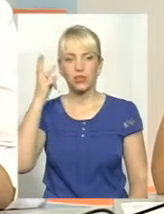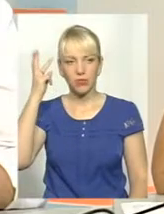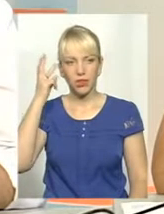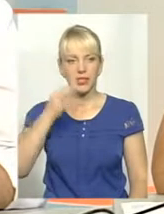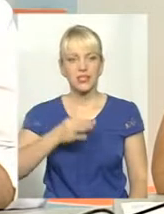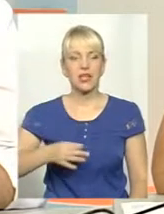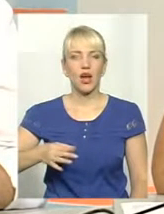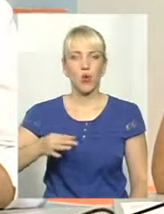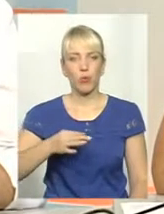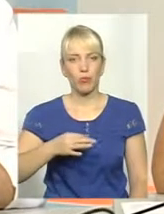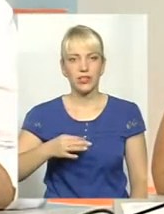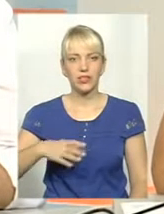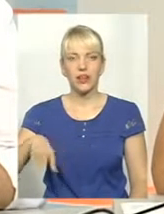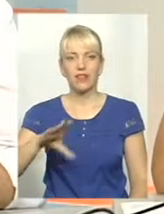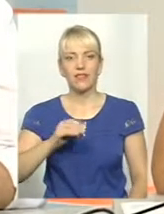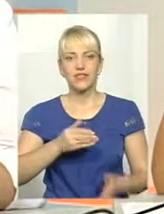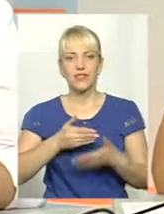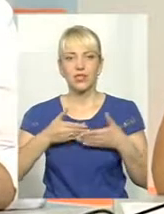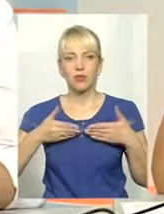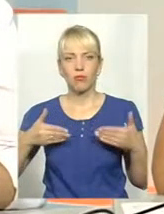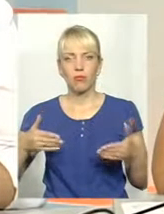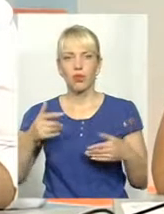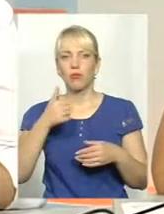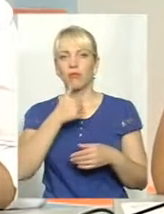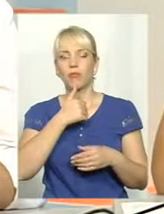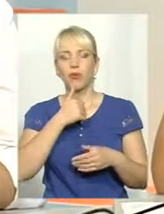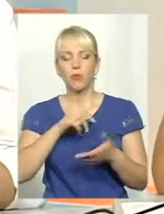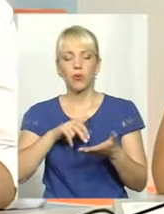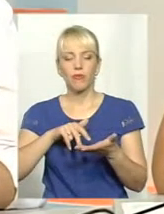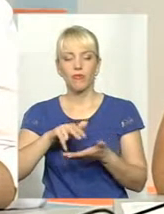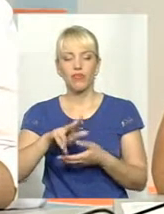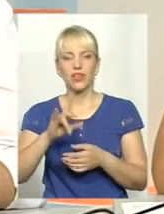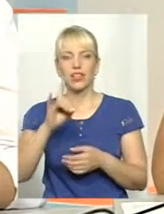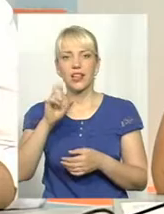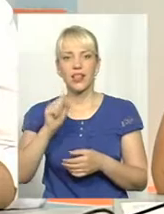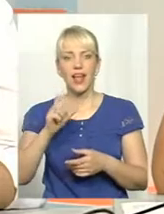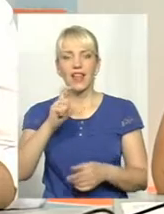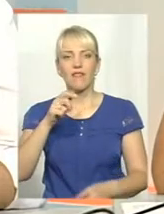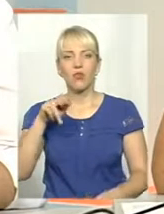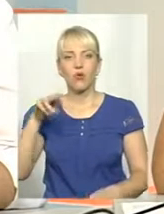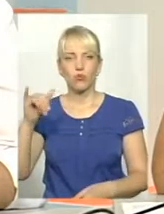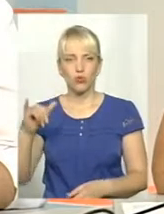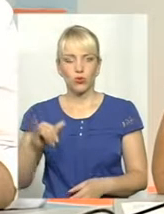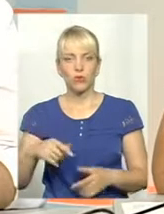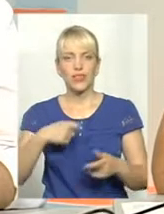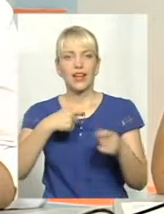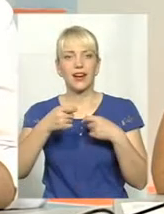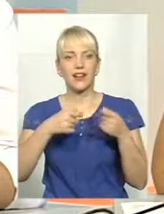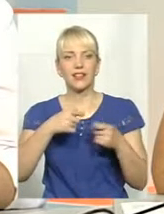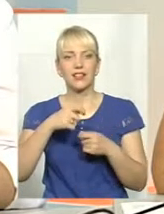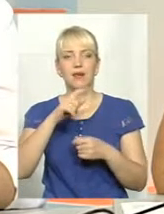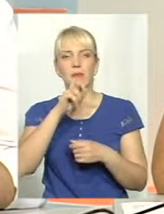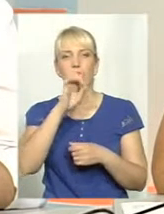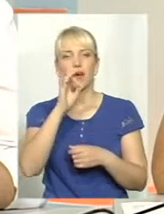брендинг, він потрібен. Сьогодні це виклики часу, сьогодні це, можна сказати, не тільки модно, але й